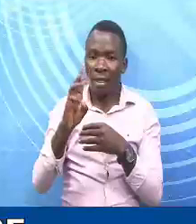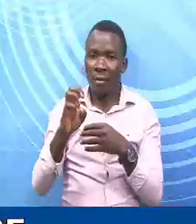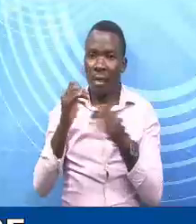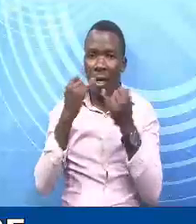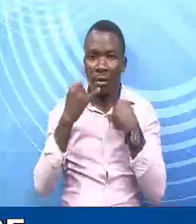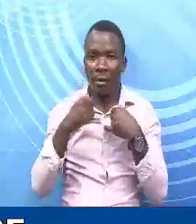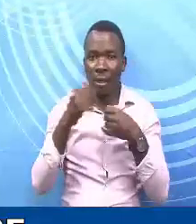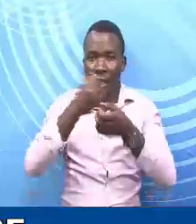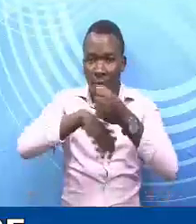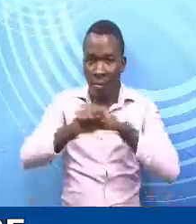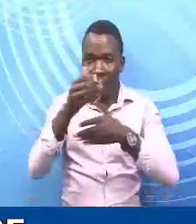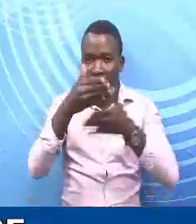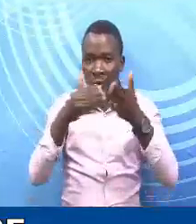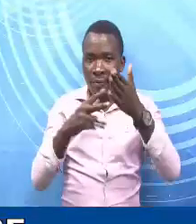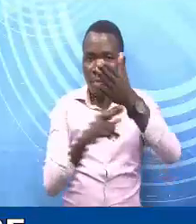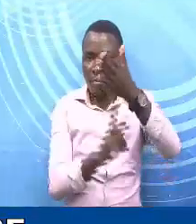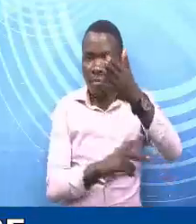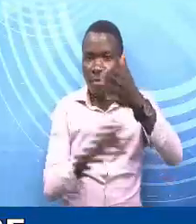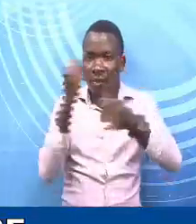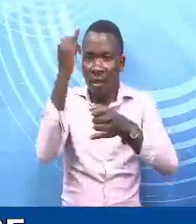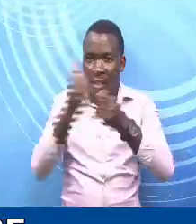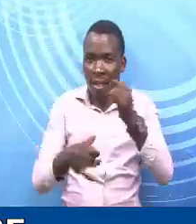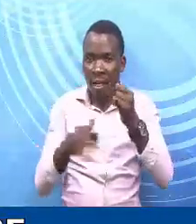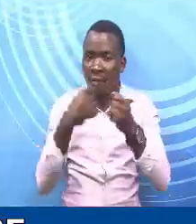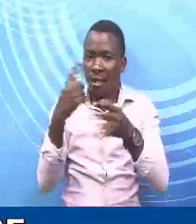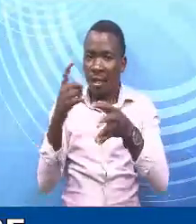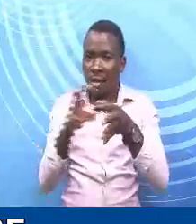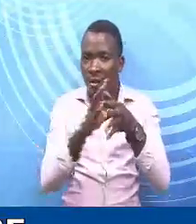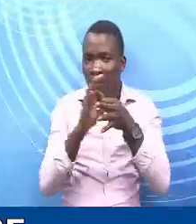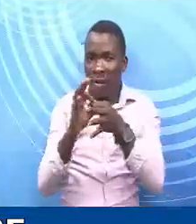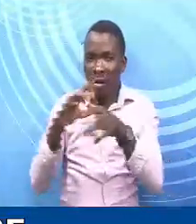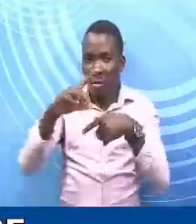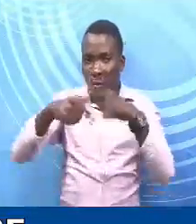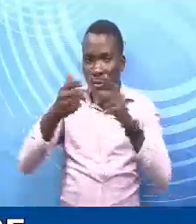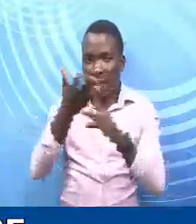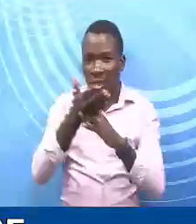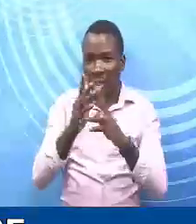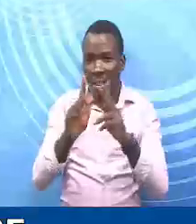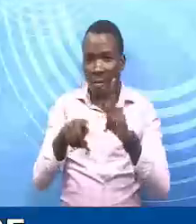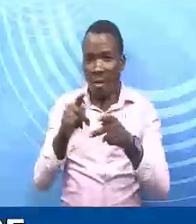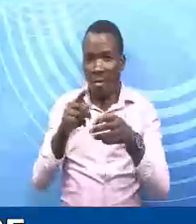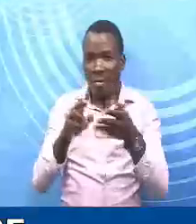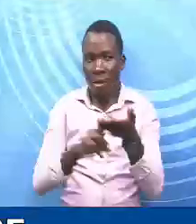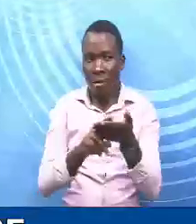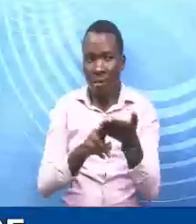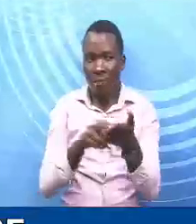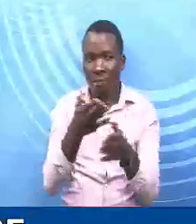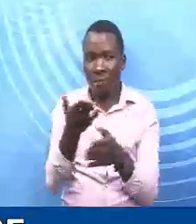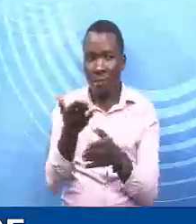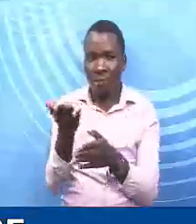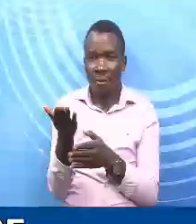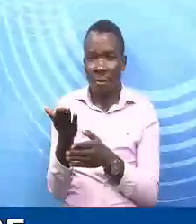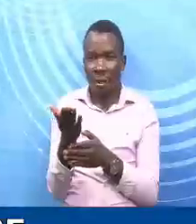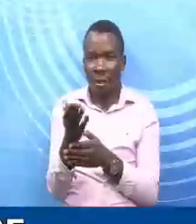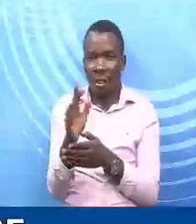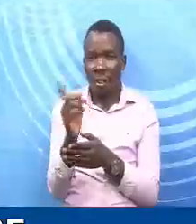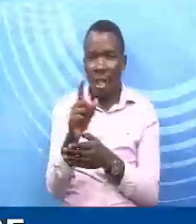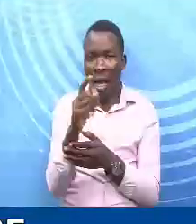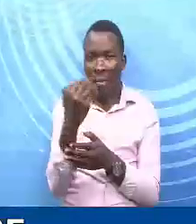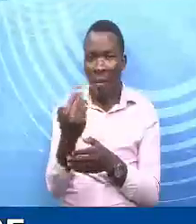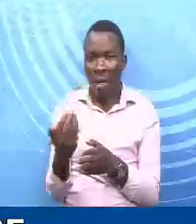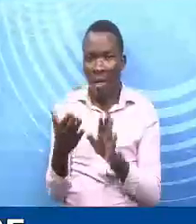ngo kandi ko ngo ubuhahirane bukomeje hagati y'abakoresha iri teme. Nta mwana urahakira ko ikiraro